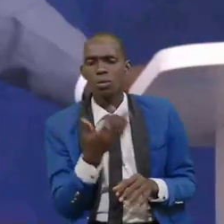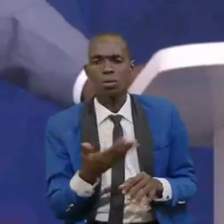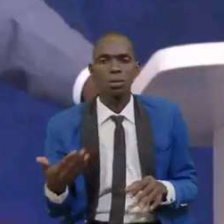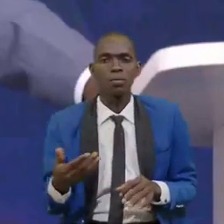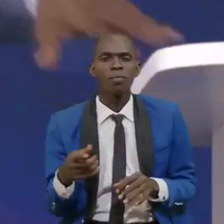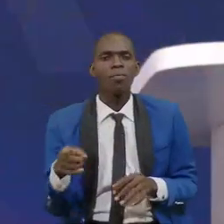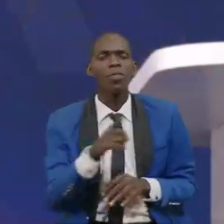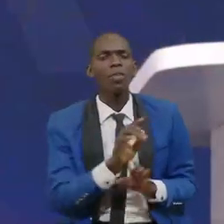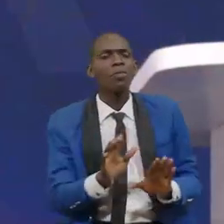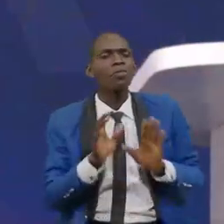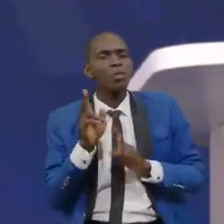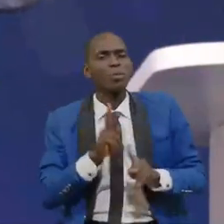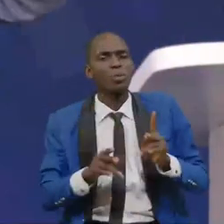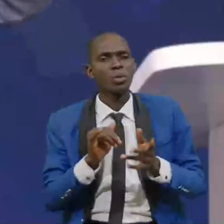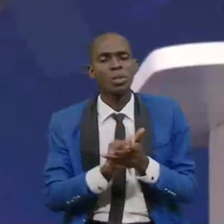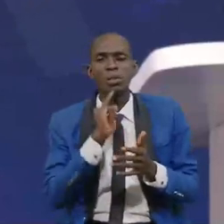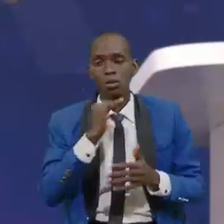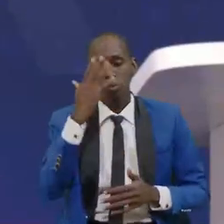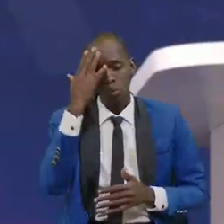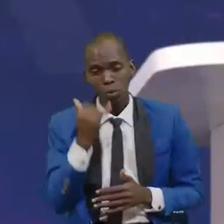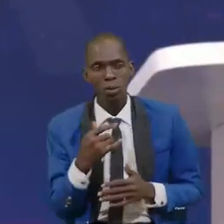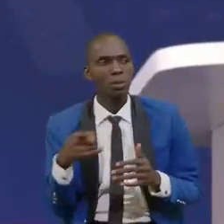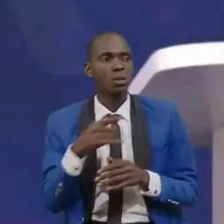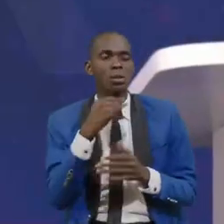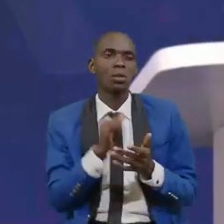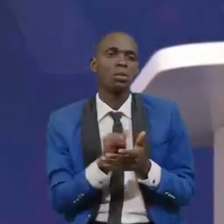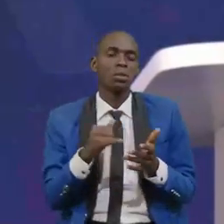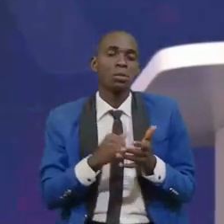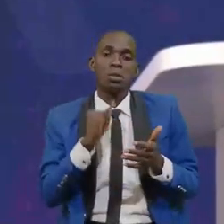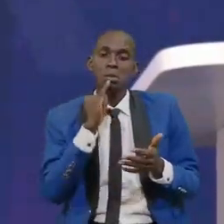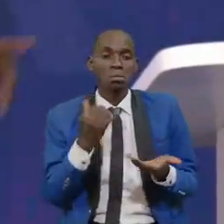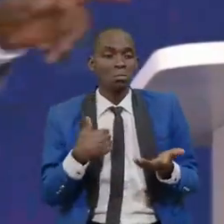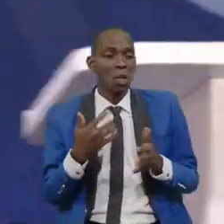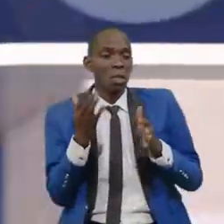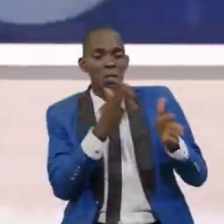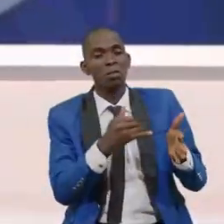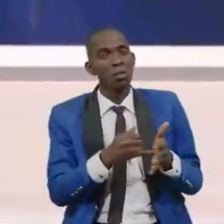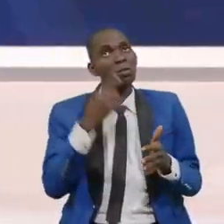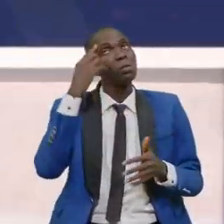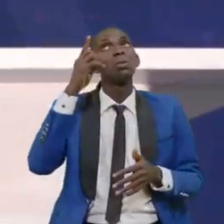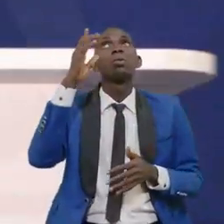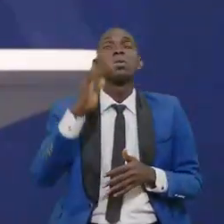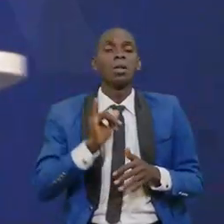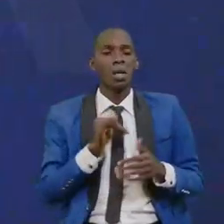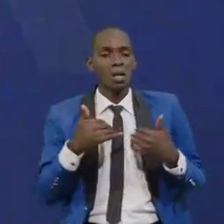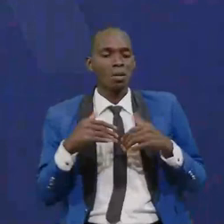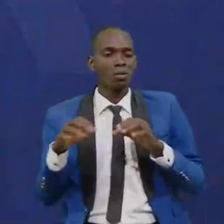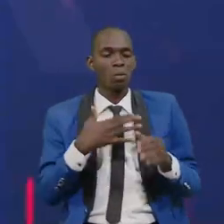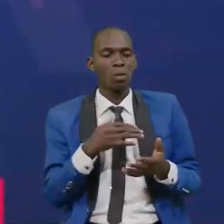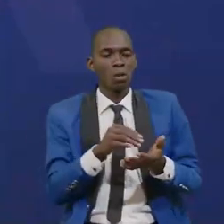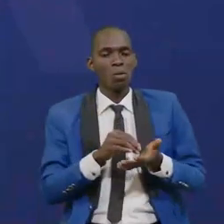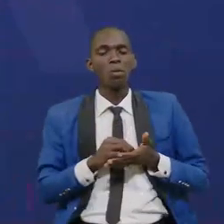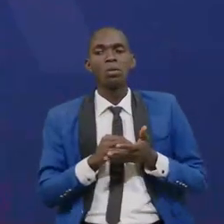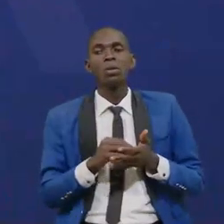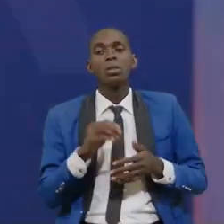des gens. À cause de la crainte des hommes, oh, c'est entre eux et Dieu. Tout ce qu'ils font, moi, j'ai des affaires pour moi. Hein. Mais l'apôtre Paul dit,